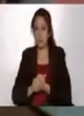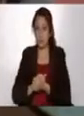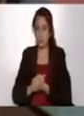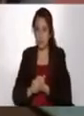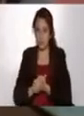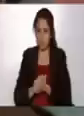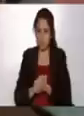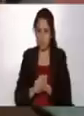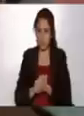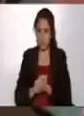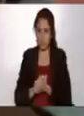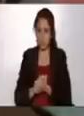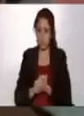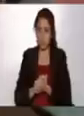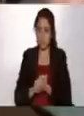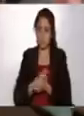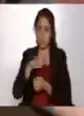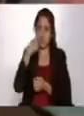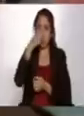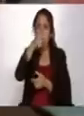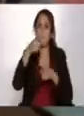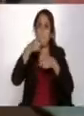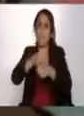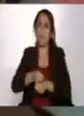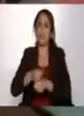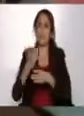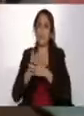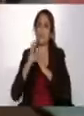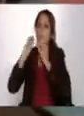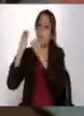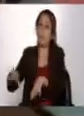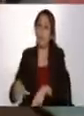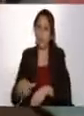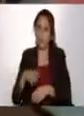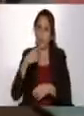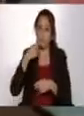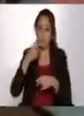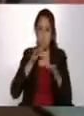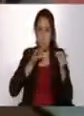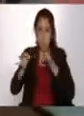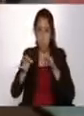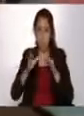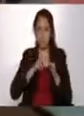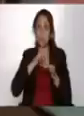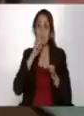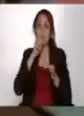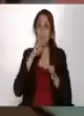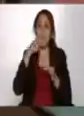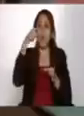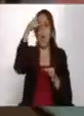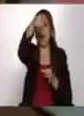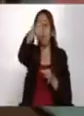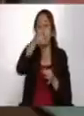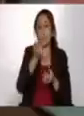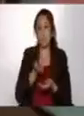البنت ما بتنطقش. طلعت في وقتها ما فقتش، قالت له خد ارميه عشان امه وابويا ما يقولوليش حاجه. قال له انت واقع الكلام اللي بتقوله؟ قال له اه.